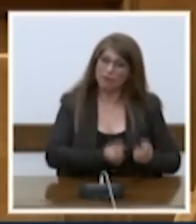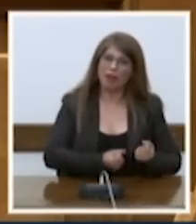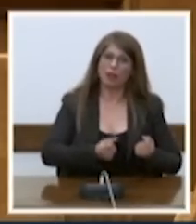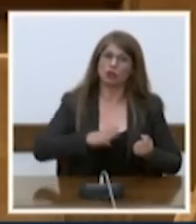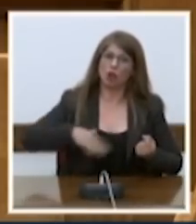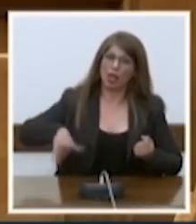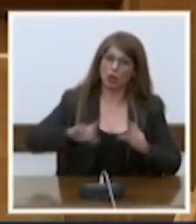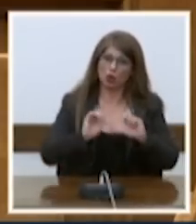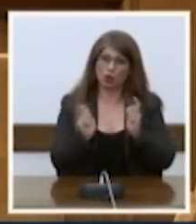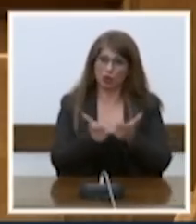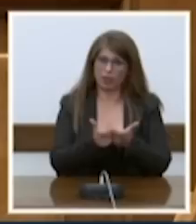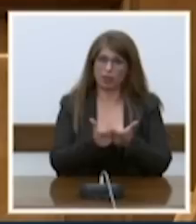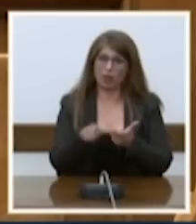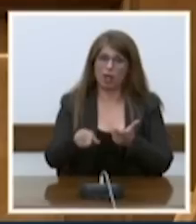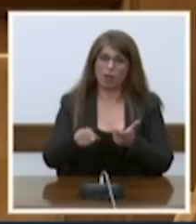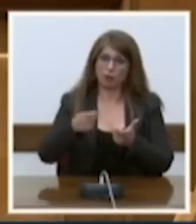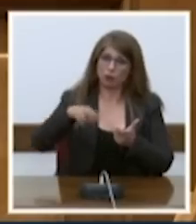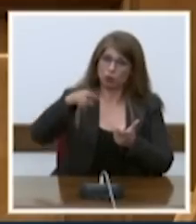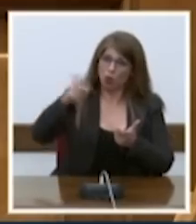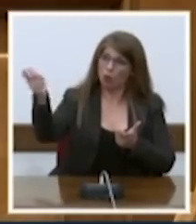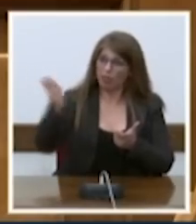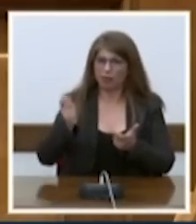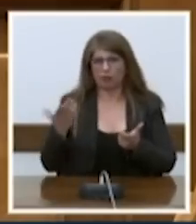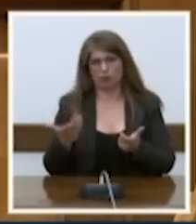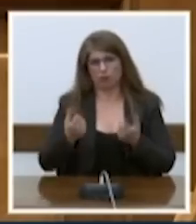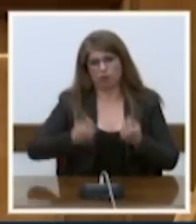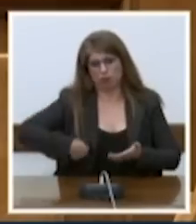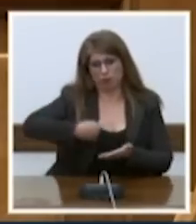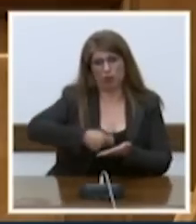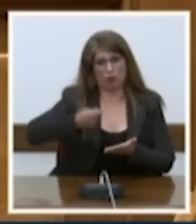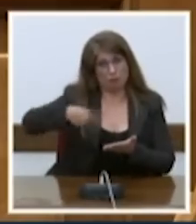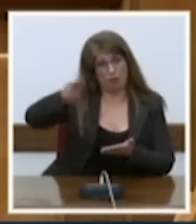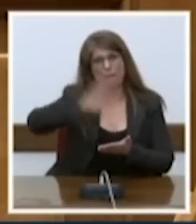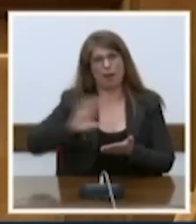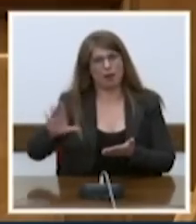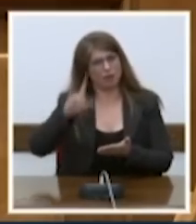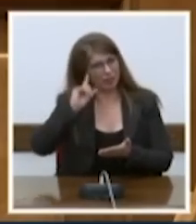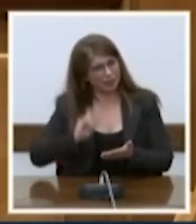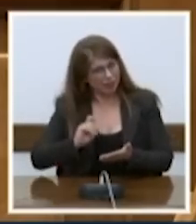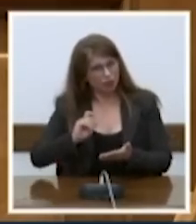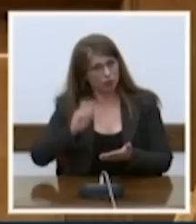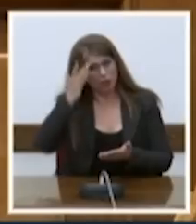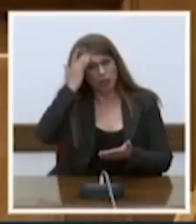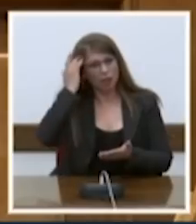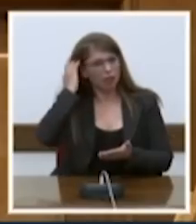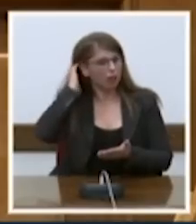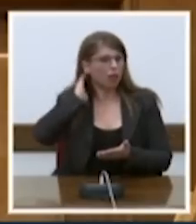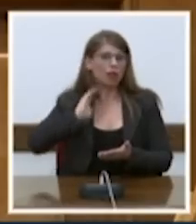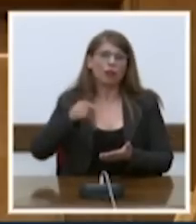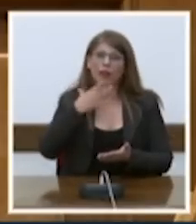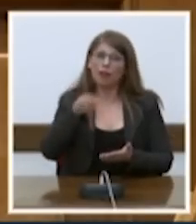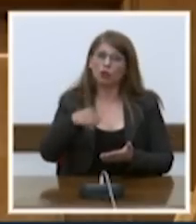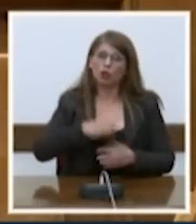λαϊκών οικογενειών από τους τόκους των δανείων. Όλα αυτά βέβαια είναι γνωστά. Γι' αυτό και ο κύριος